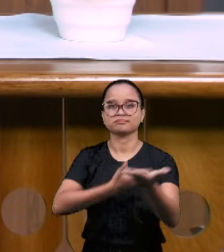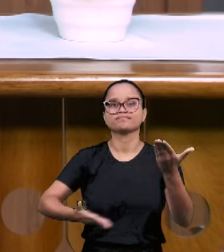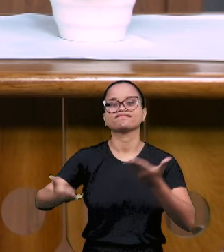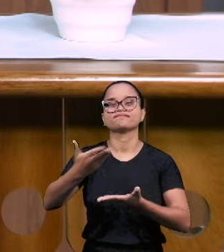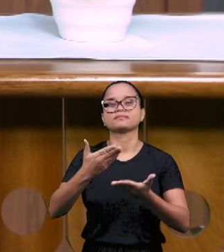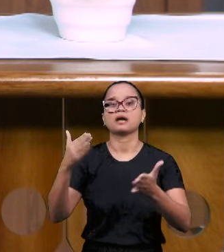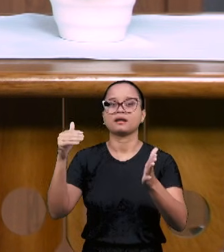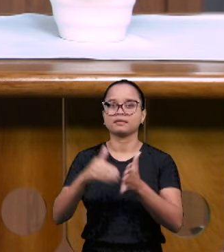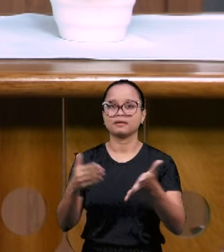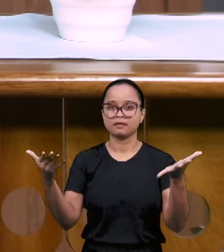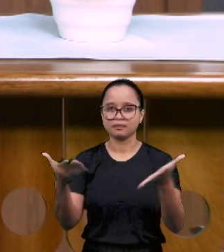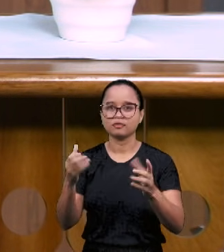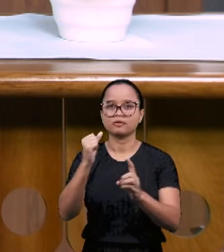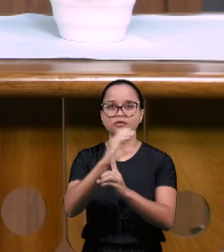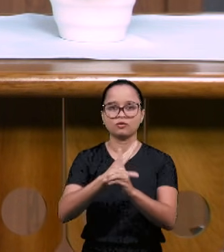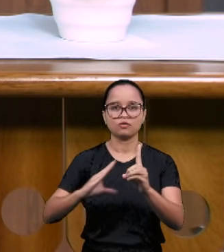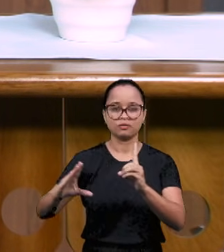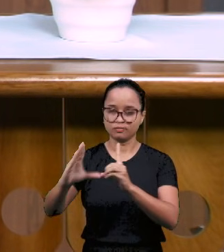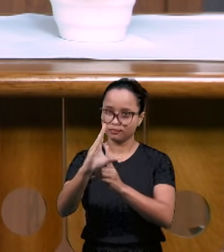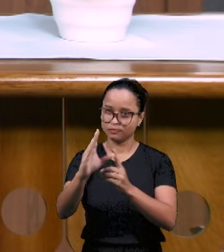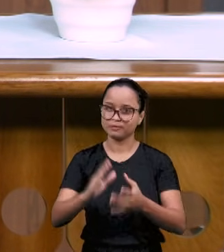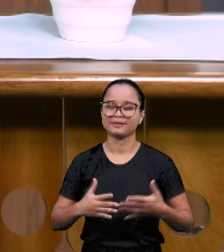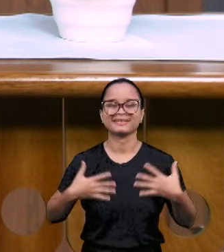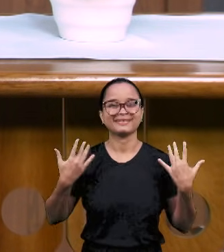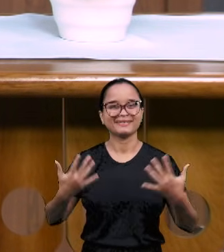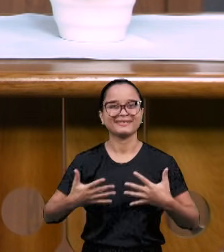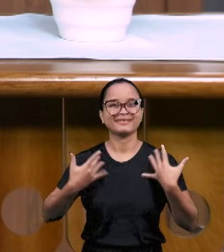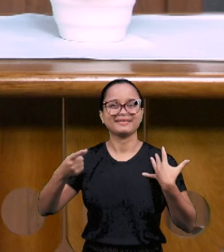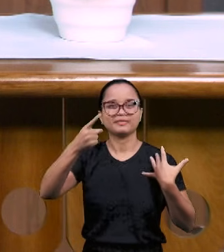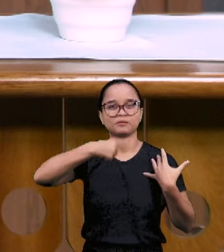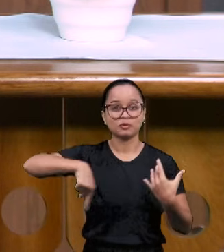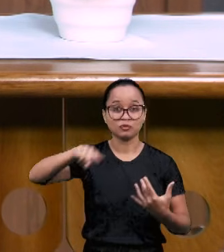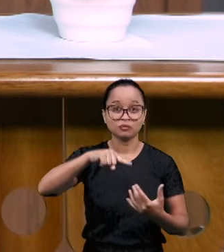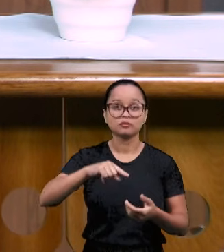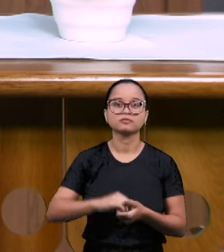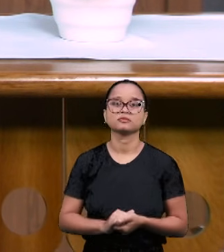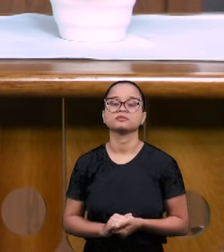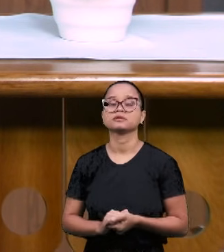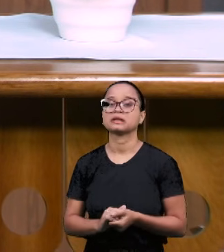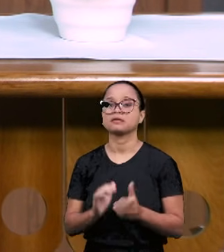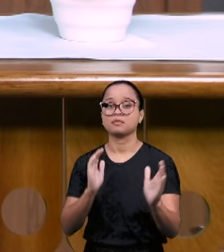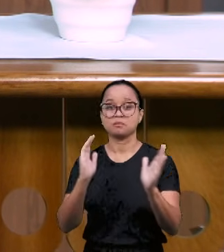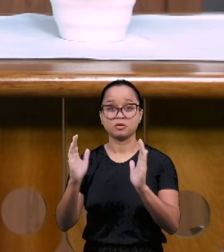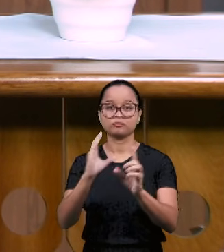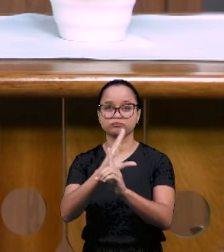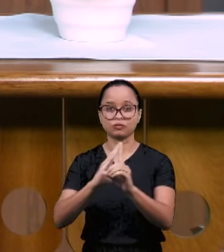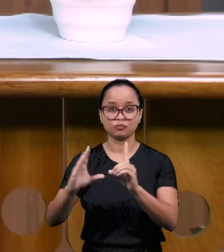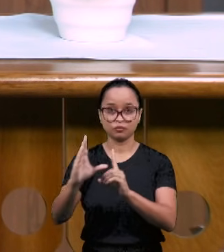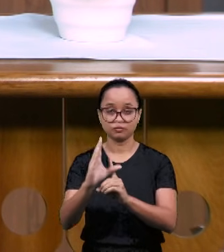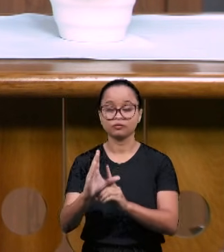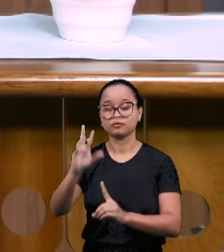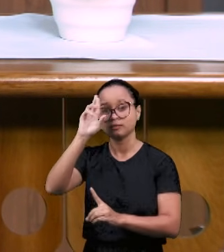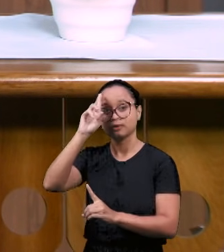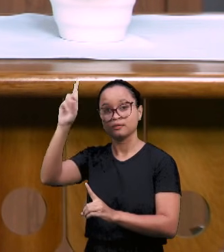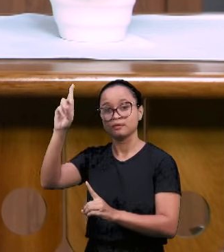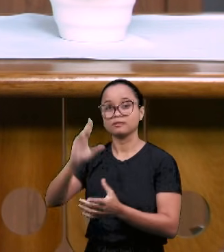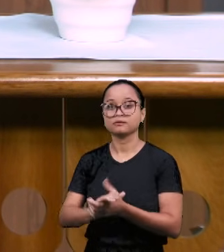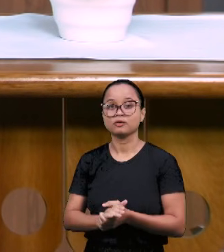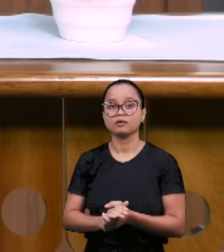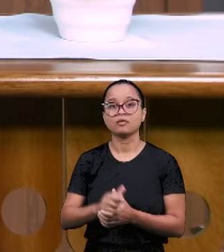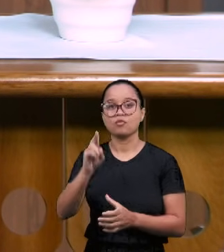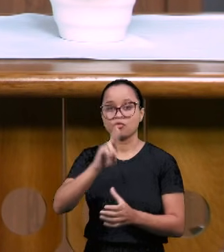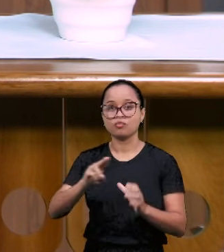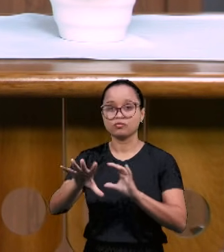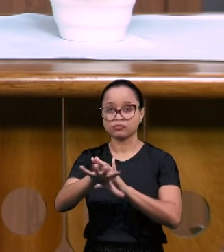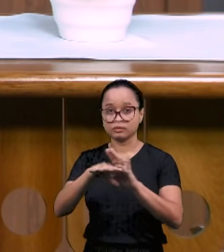participer jusqu'ici de ce culte. C'est une joie pour nous d'être dans ce moment en train de cultiver le Seigneur à